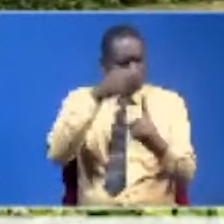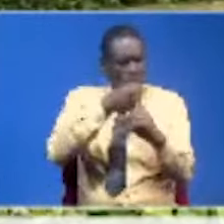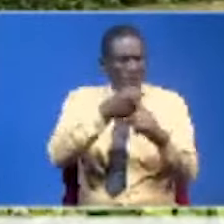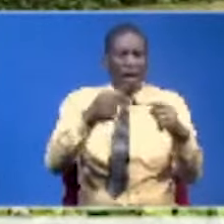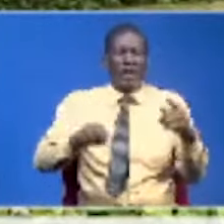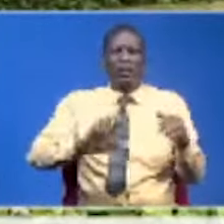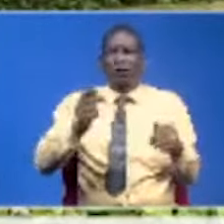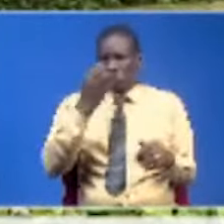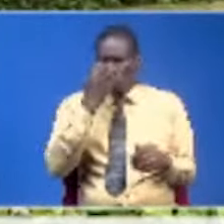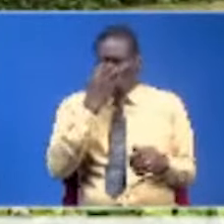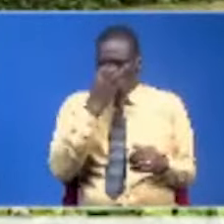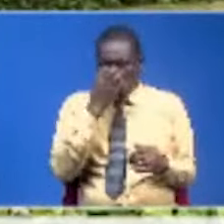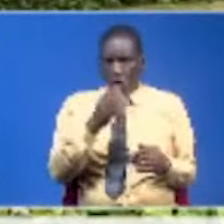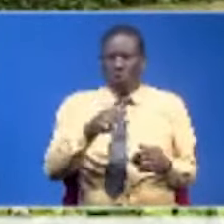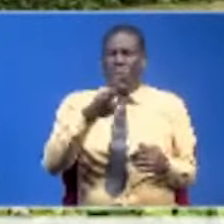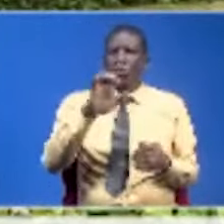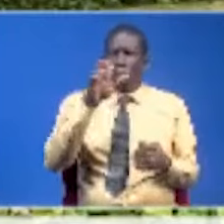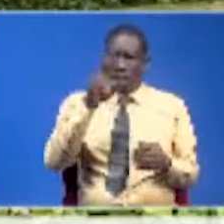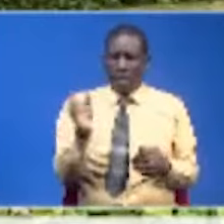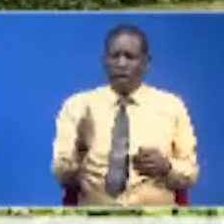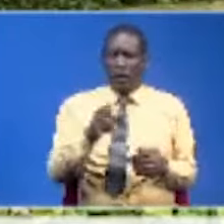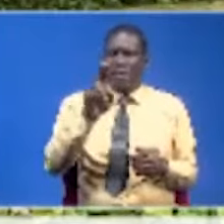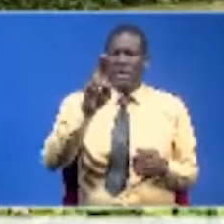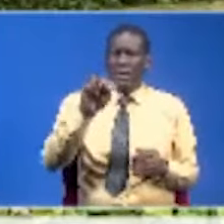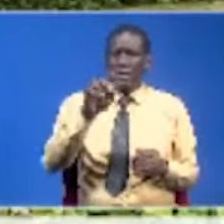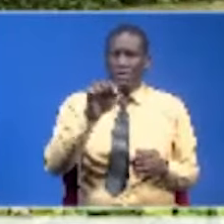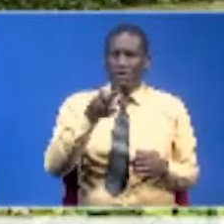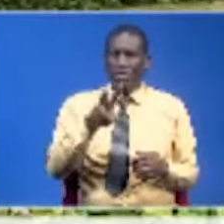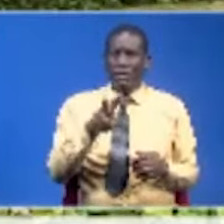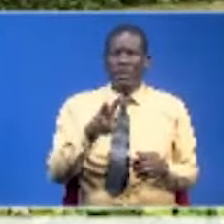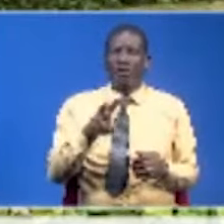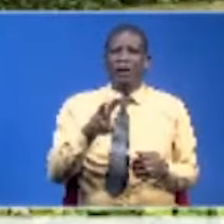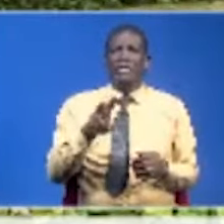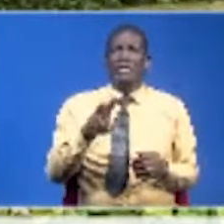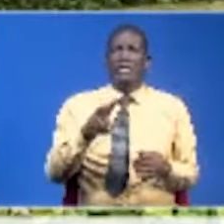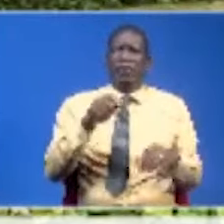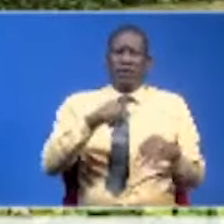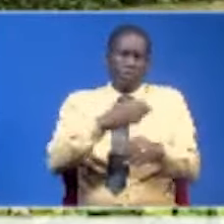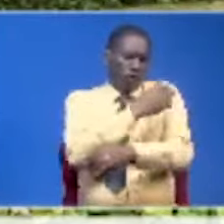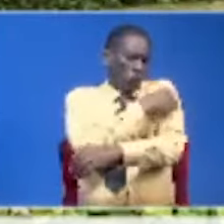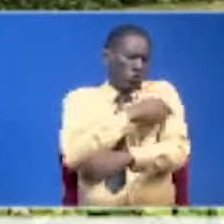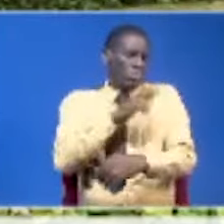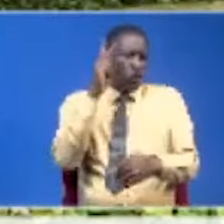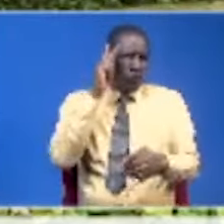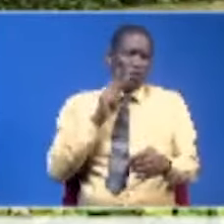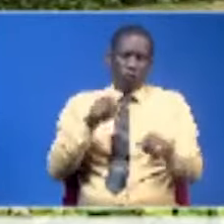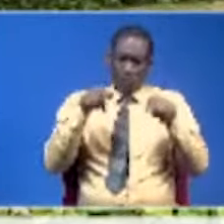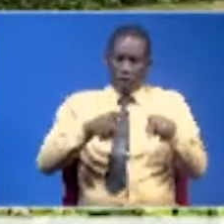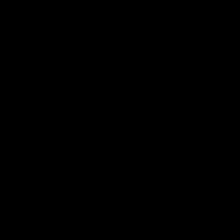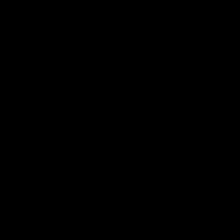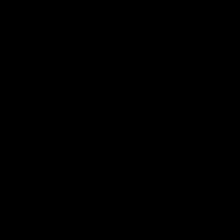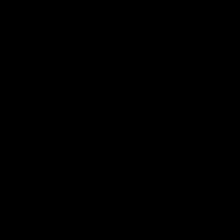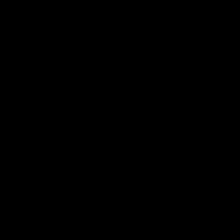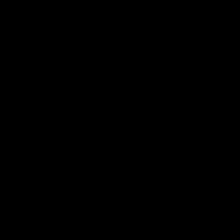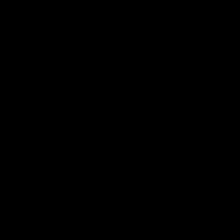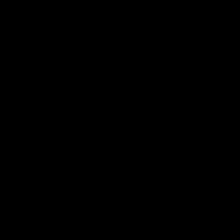Ruto. Brian Mushiri, NTV, katika hospitali ya Karen, Nairobi.